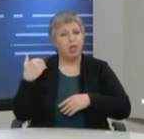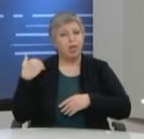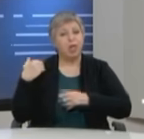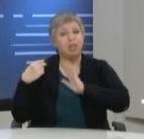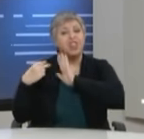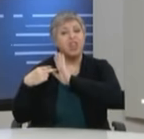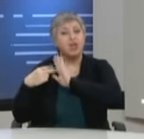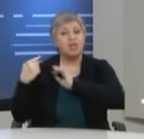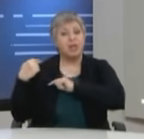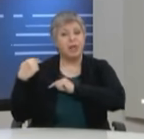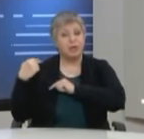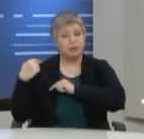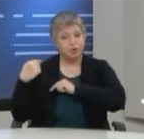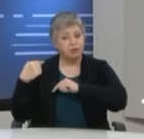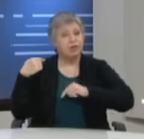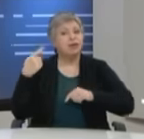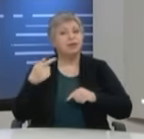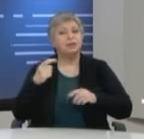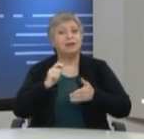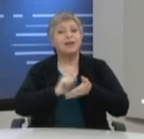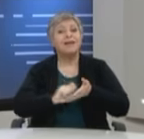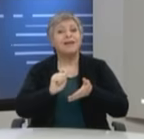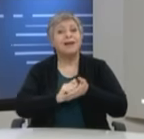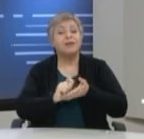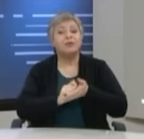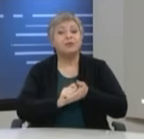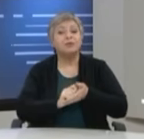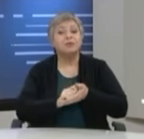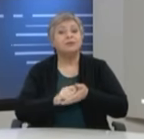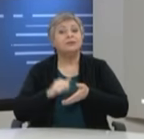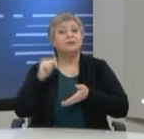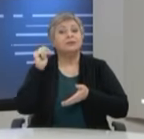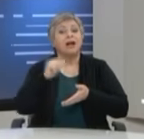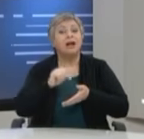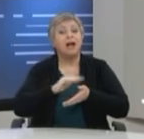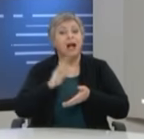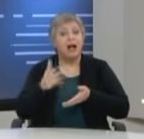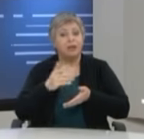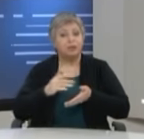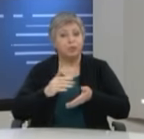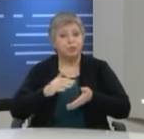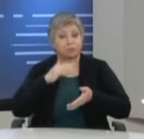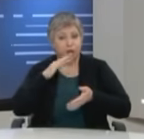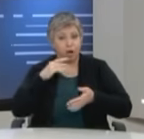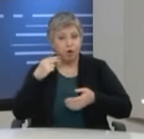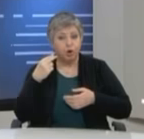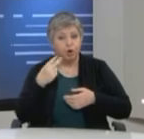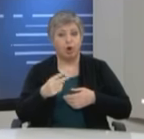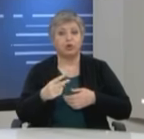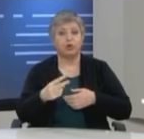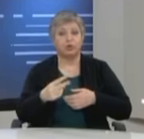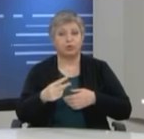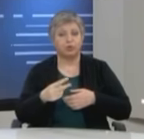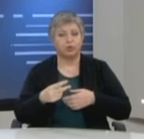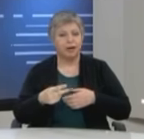ΝΑΤΟ. Macedonian language is unacceptable to one NATO delegation. Το ΝΑΤΟ